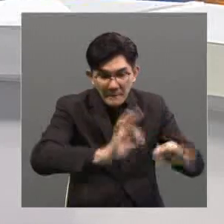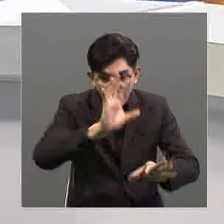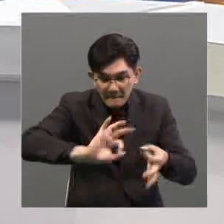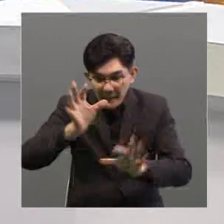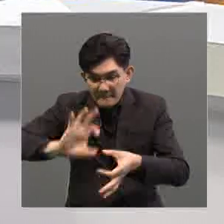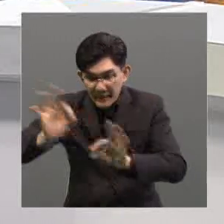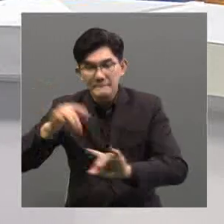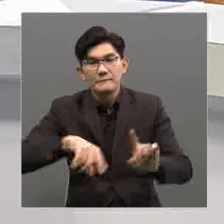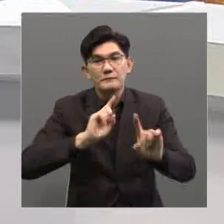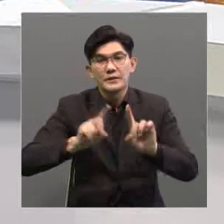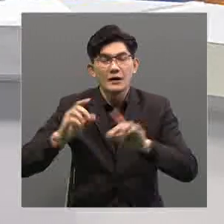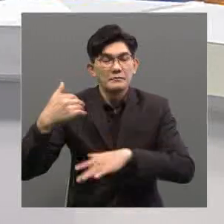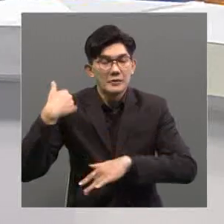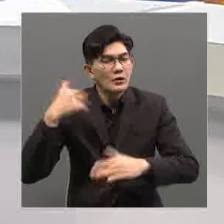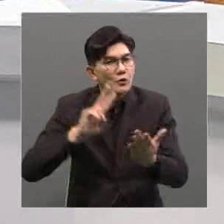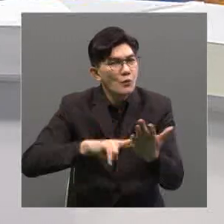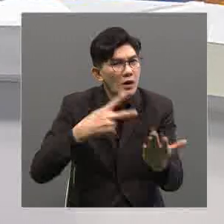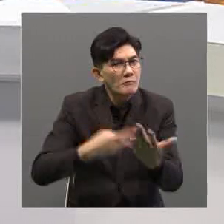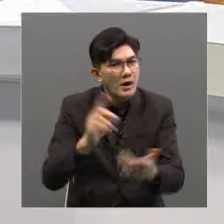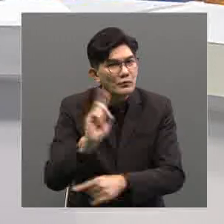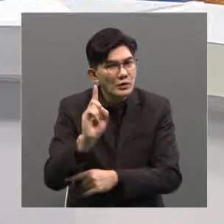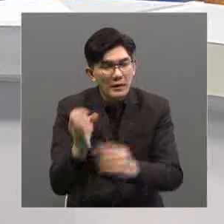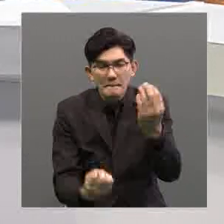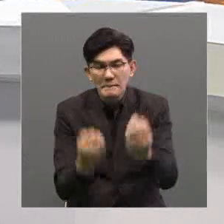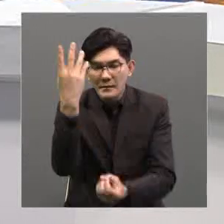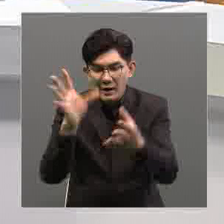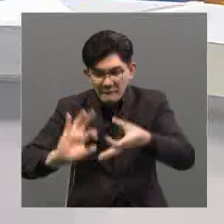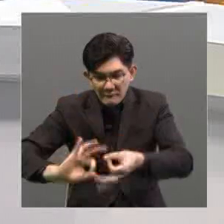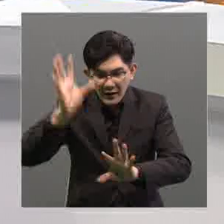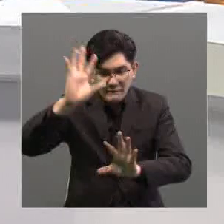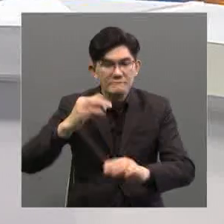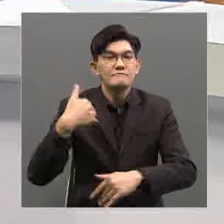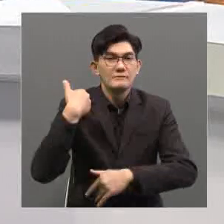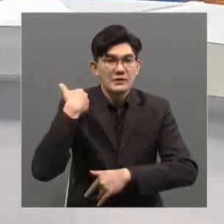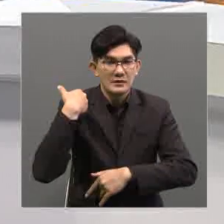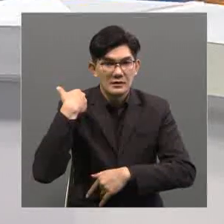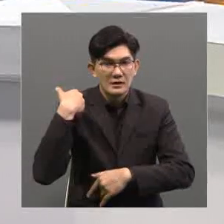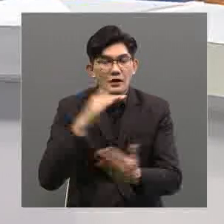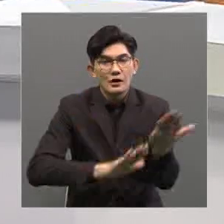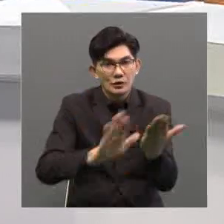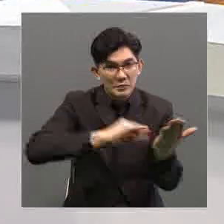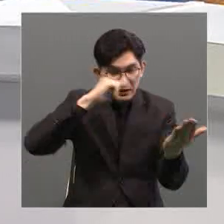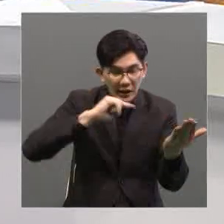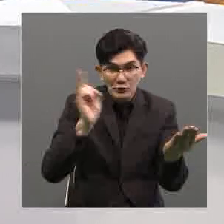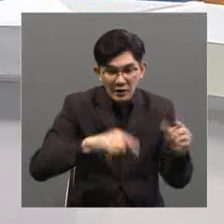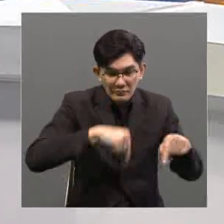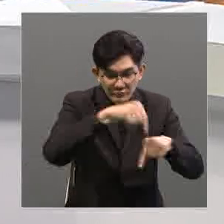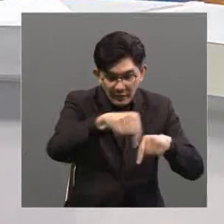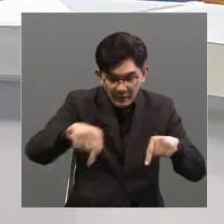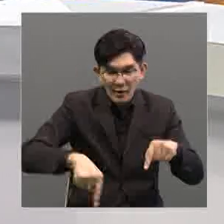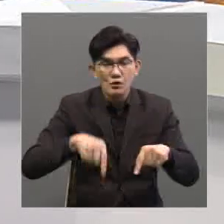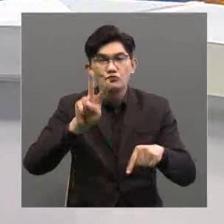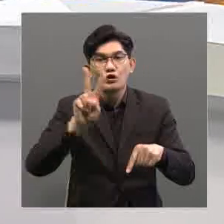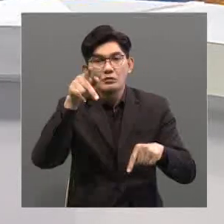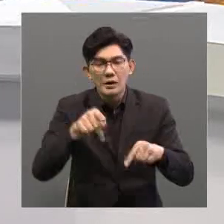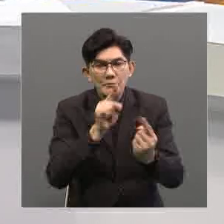จุดความร้อนนี่แหละก็เปรียบเทียบได้ว่ามีไฟป่าเกิดขึ้นเขาบอกบ้านเราเนี่ยกว่า 2,000 จุดด้วยกันส่วนใหญ่มันเกิดขึ้นใน